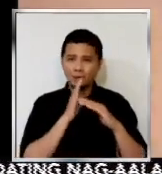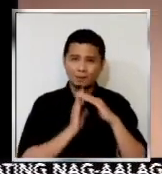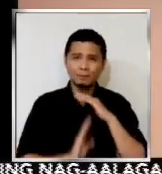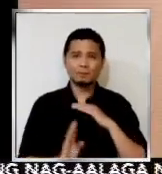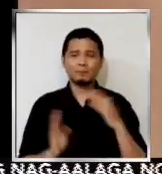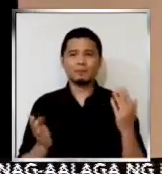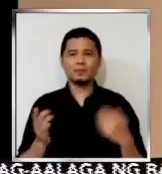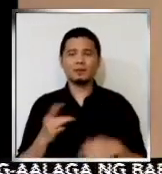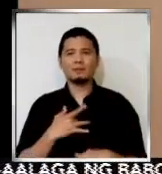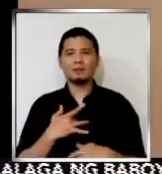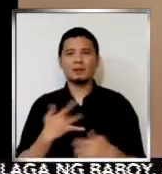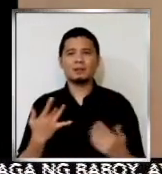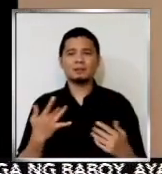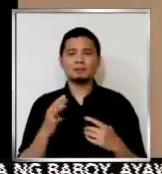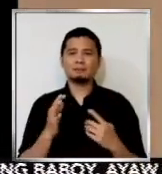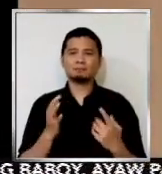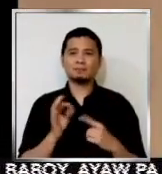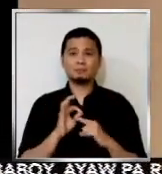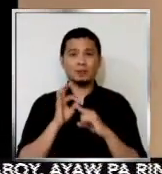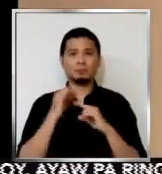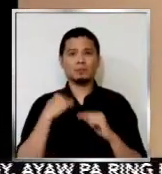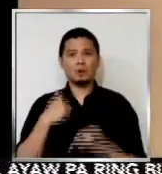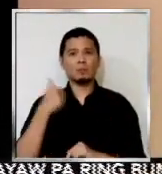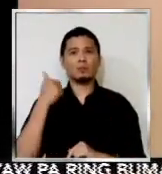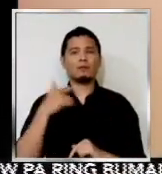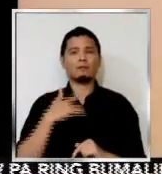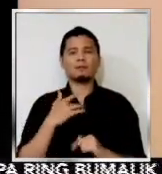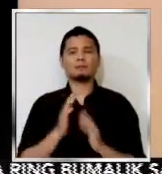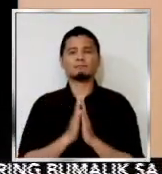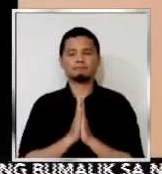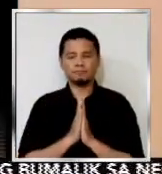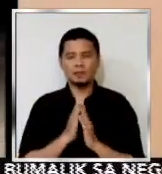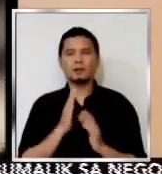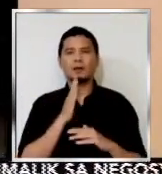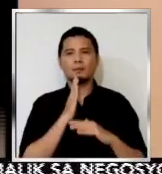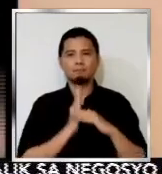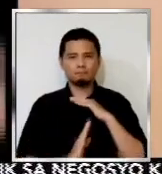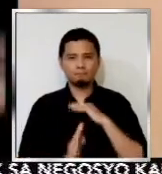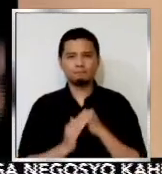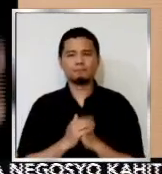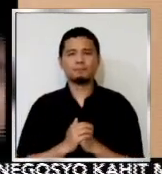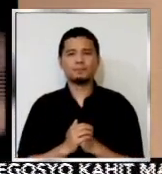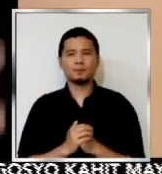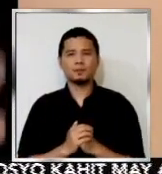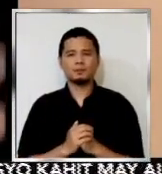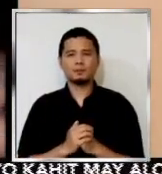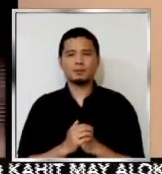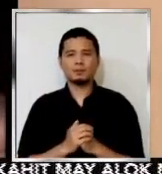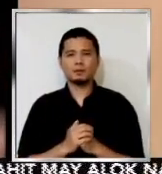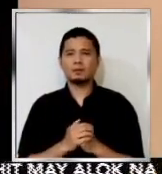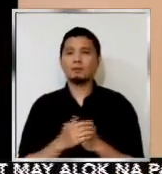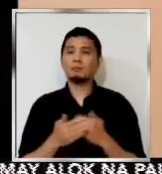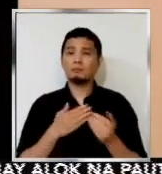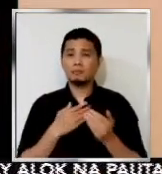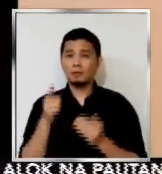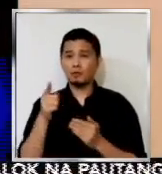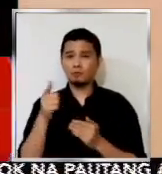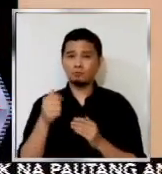Humble, especially when winning, you know. And whatever you have achieved, always be